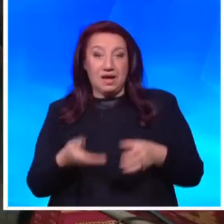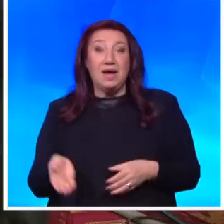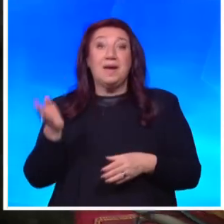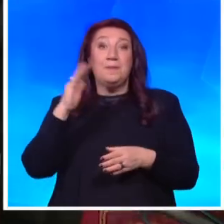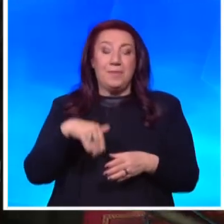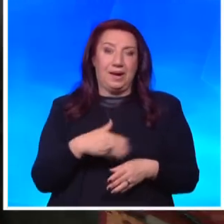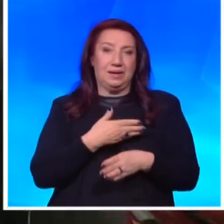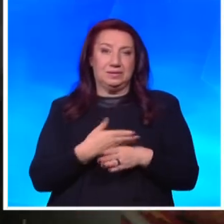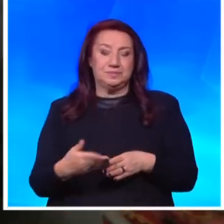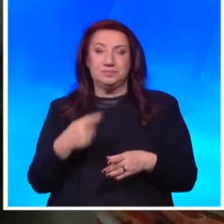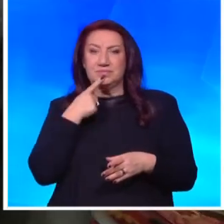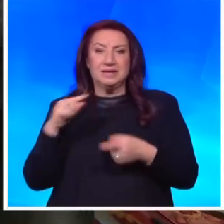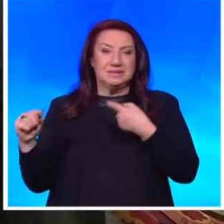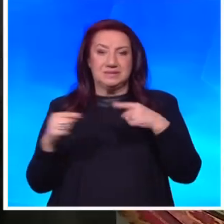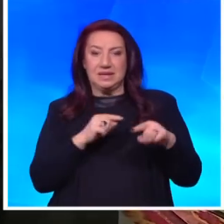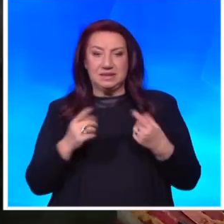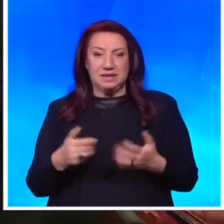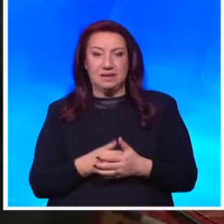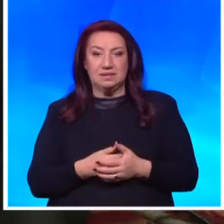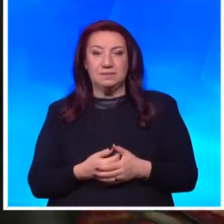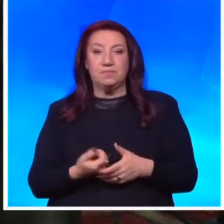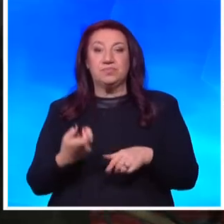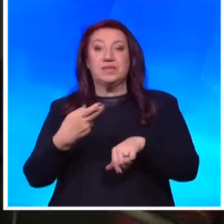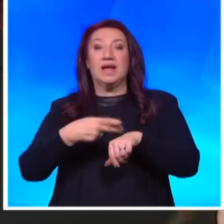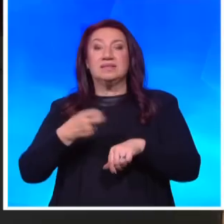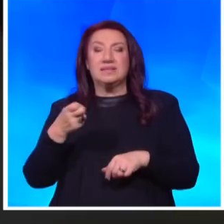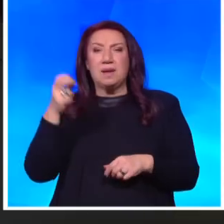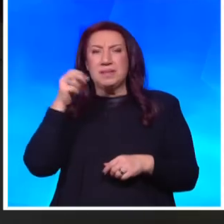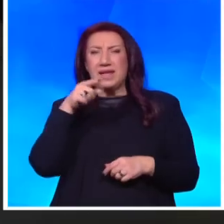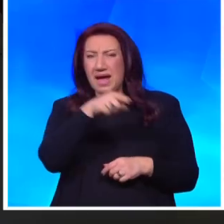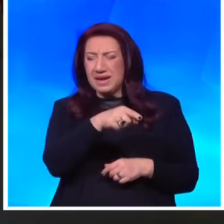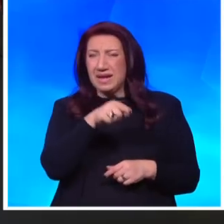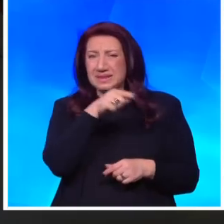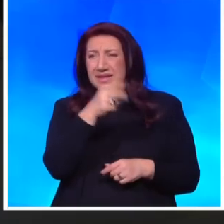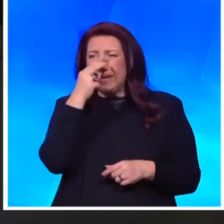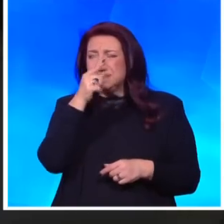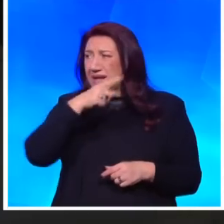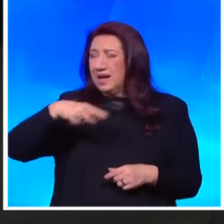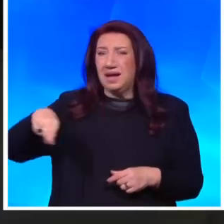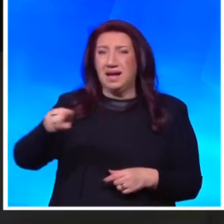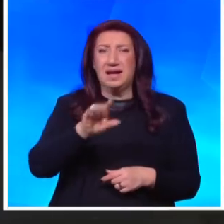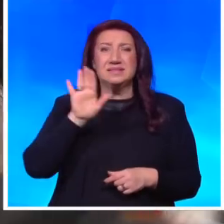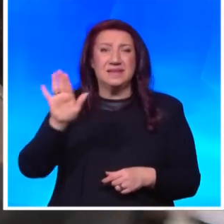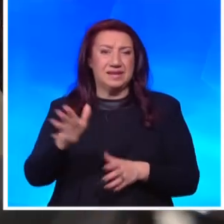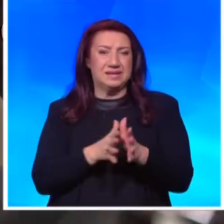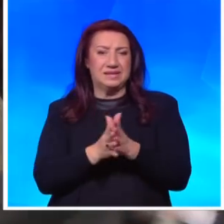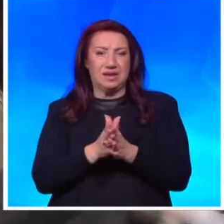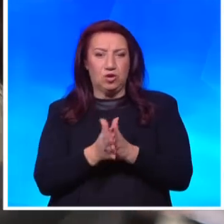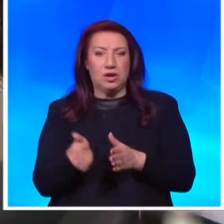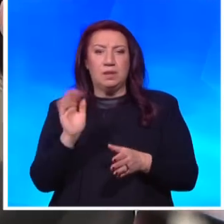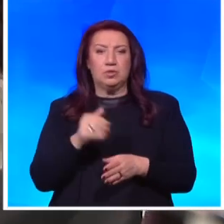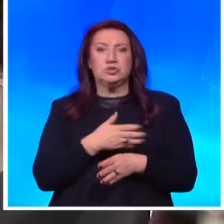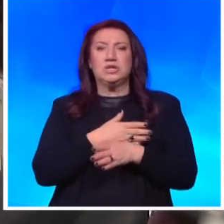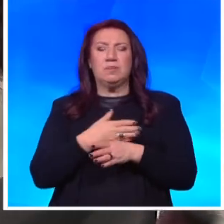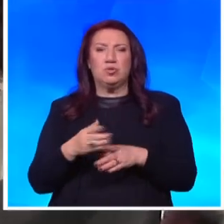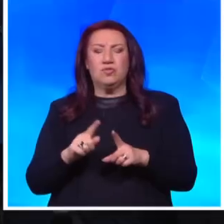Да България, които предадоха и излъгаха десетки хиляди хора. От пленарната зала обвиненията се прехвърлиха на поредни брифинги